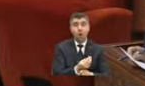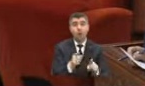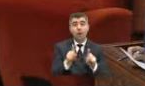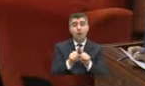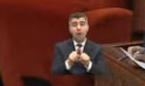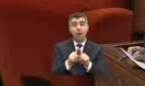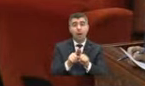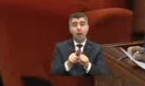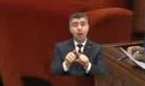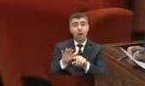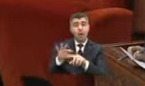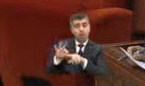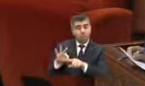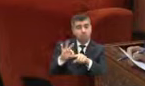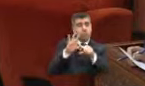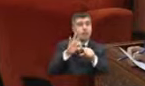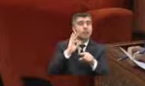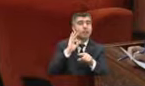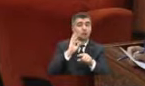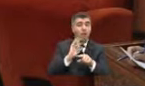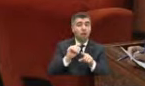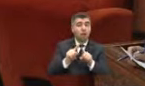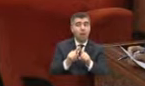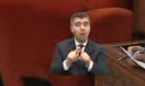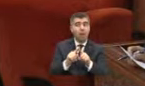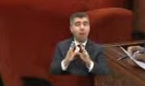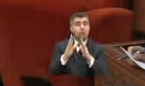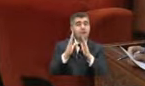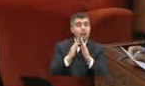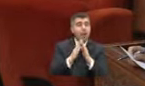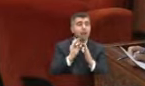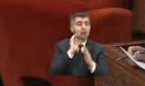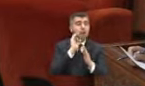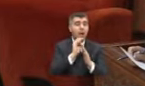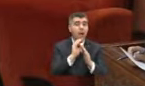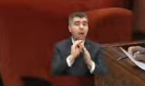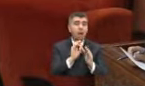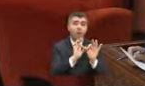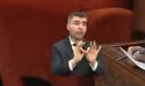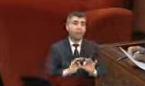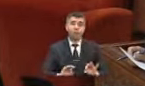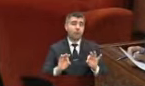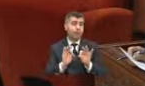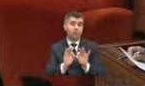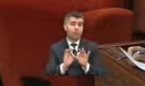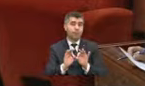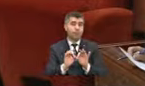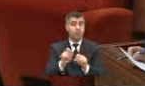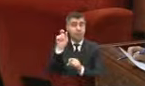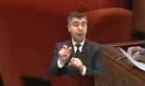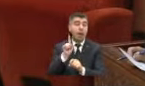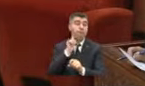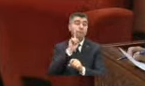في مؤسسة الرعاية وما لقيتيهاش ديك الساعات، نعم، لكن ما نظنش بأنك قمتي بهذا الفعل، و